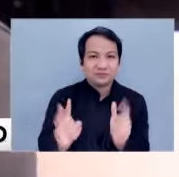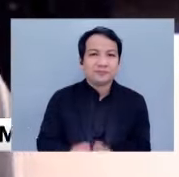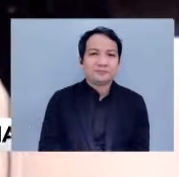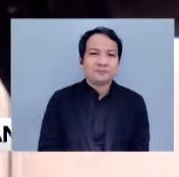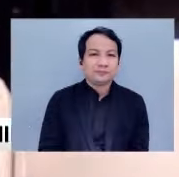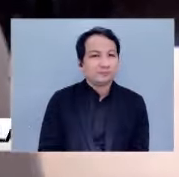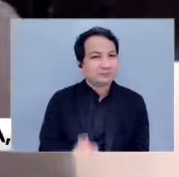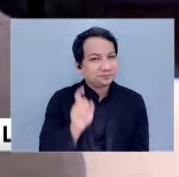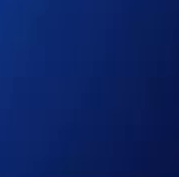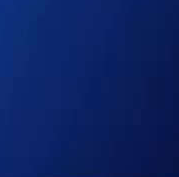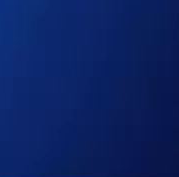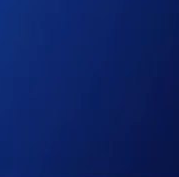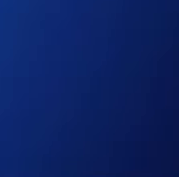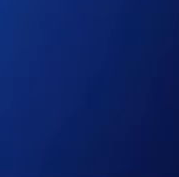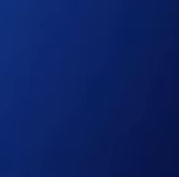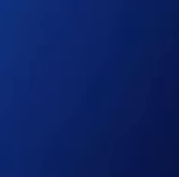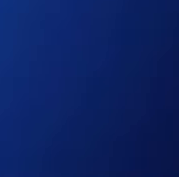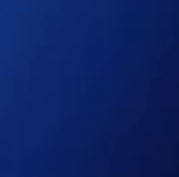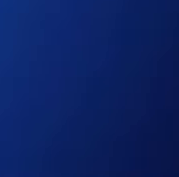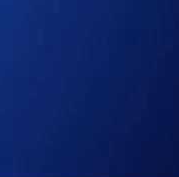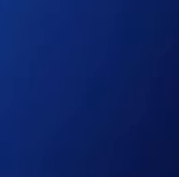lang.